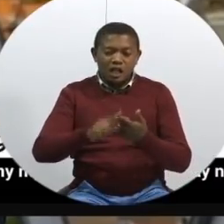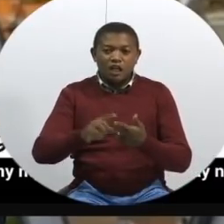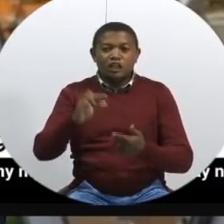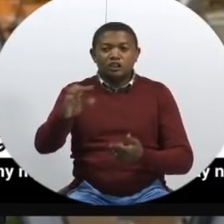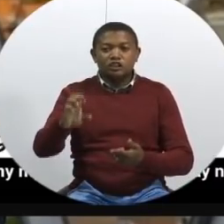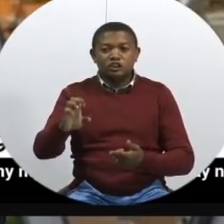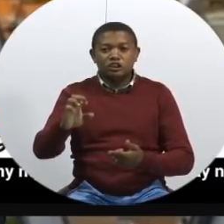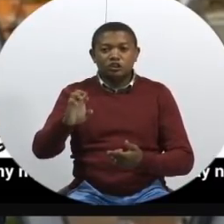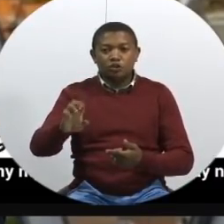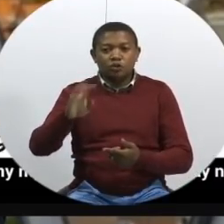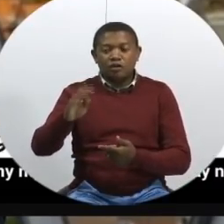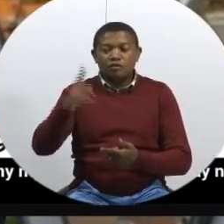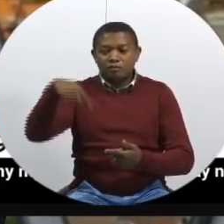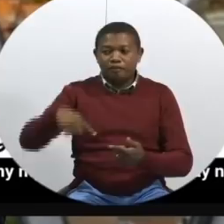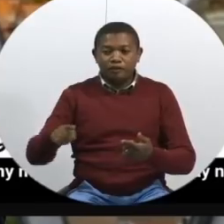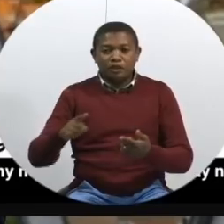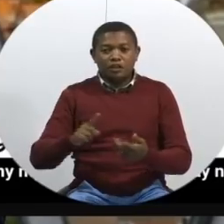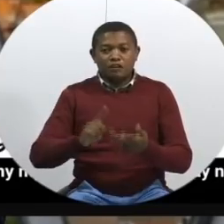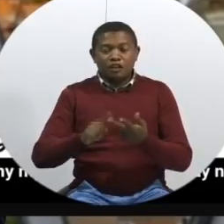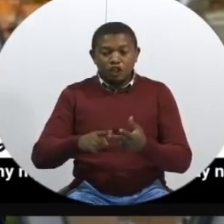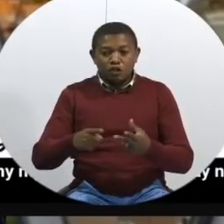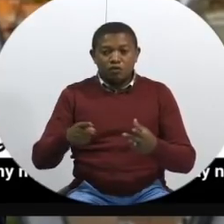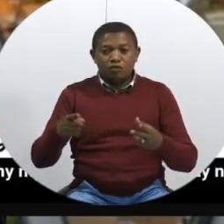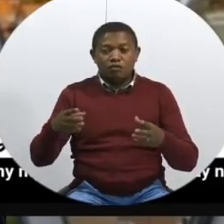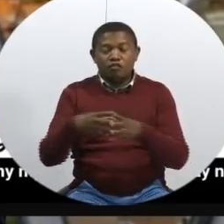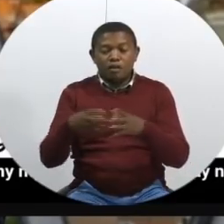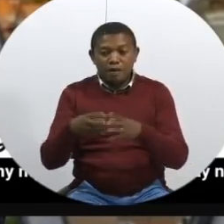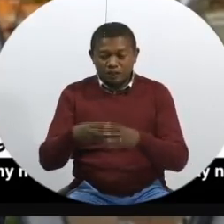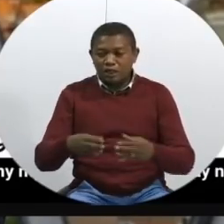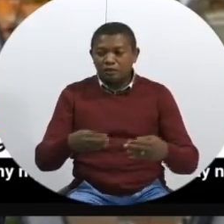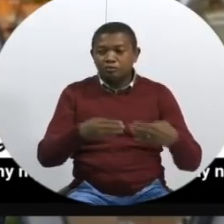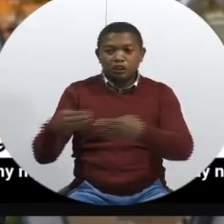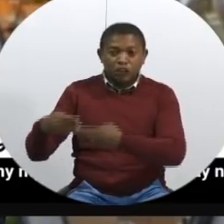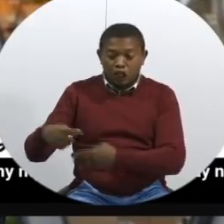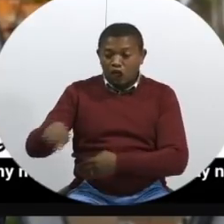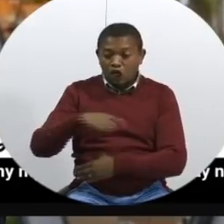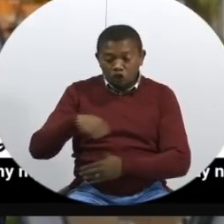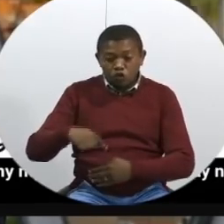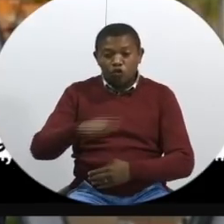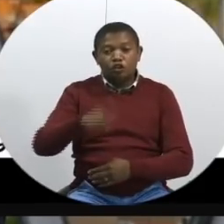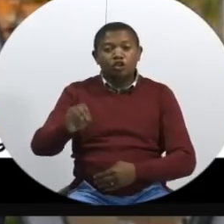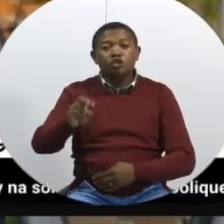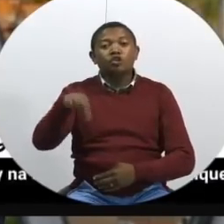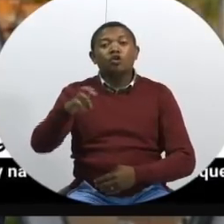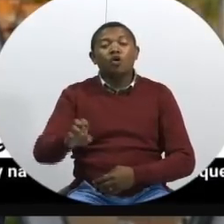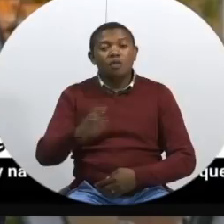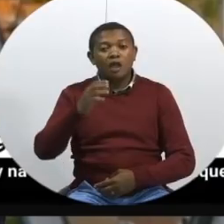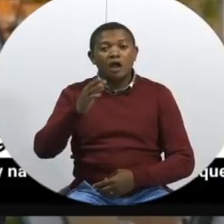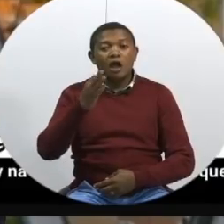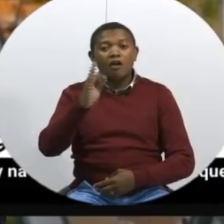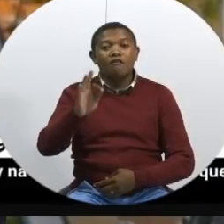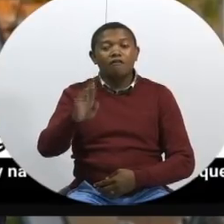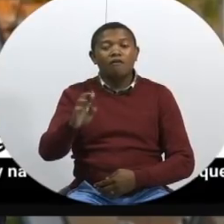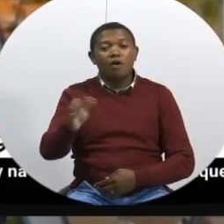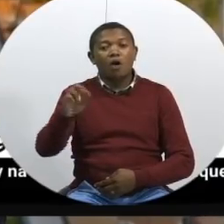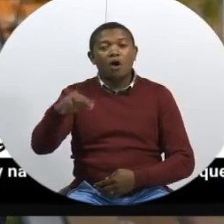na ireo fikambana ny no mitantana an'ireo zone franche hito amintsika na hoe mampiasa an'ireo